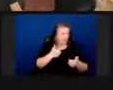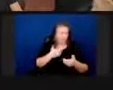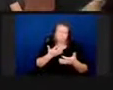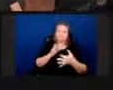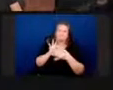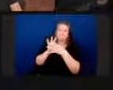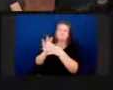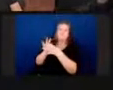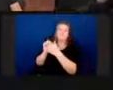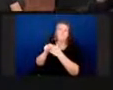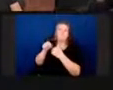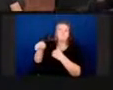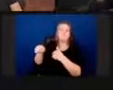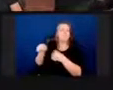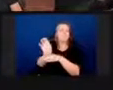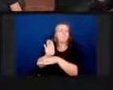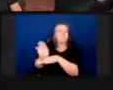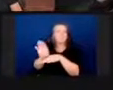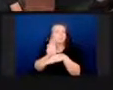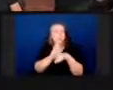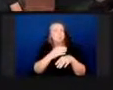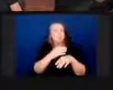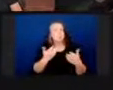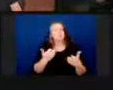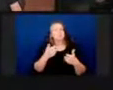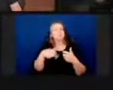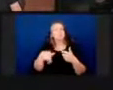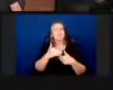Modeli yetu ya kushirikiana na wabia